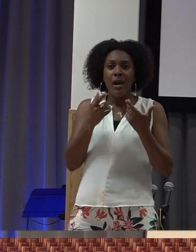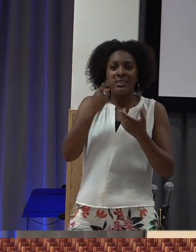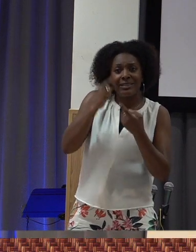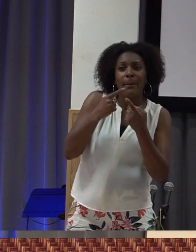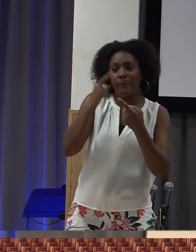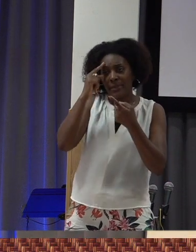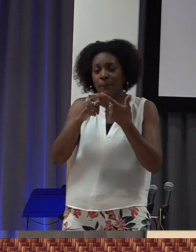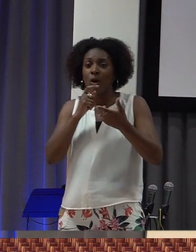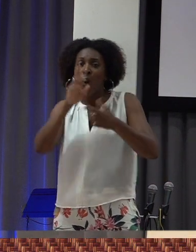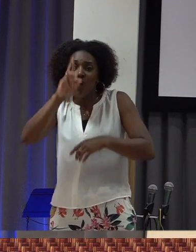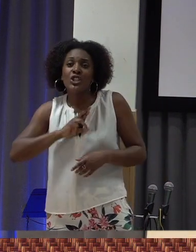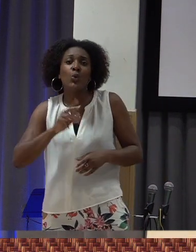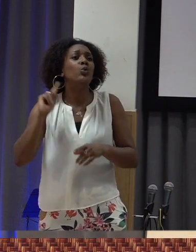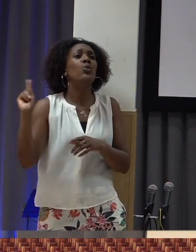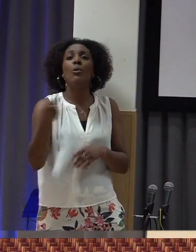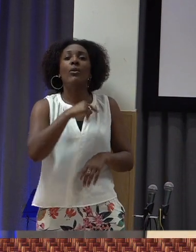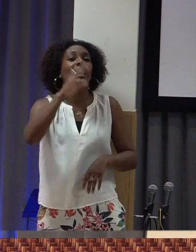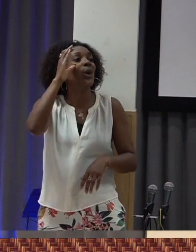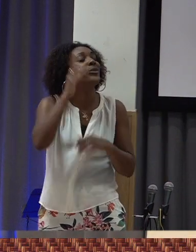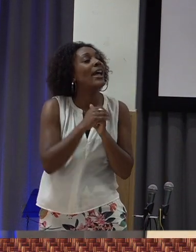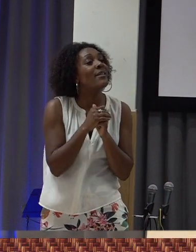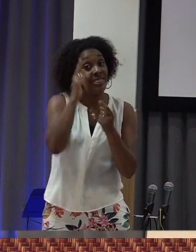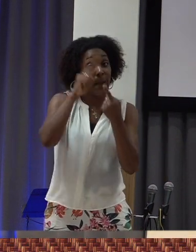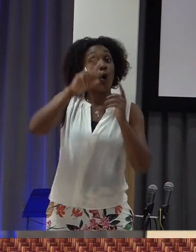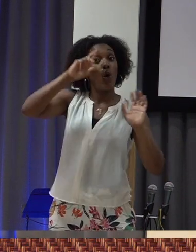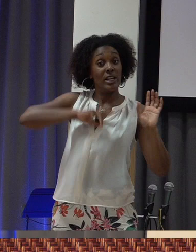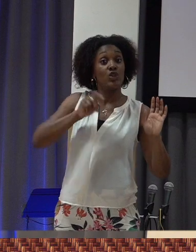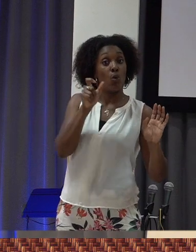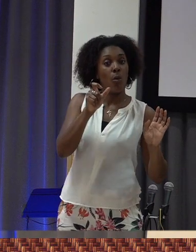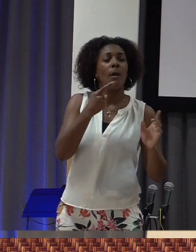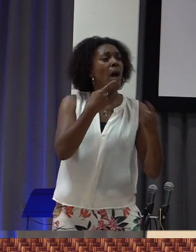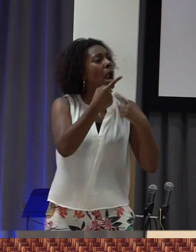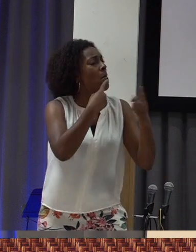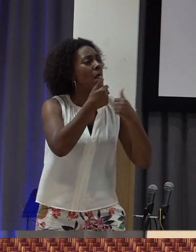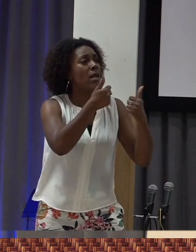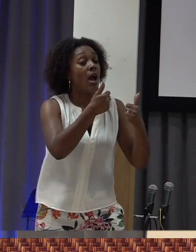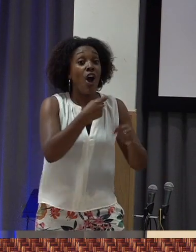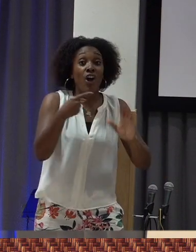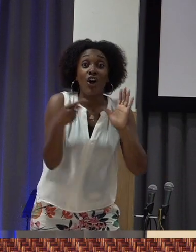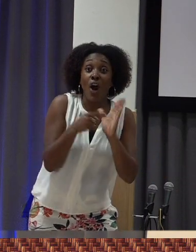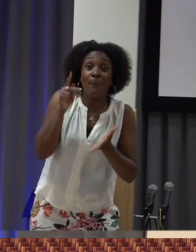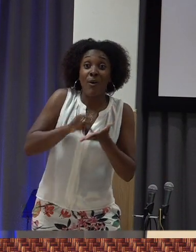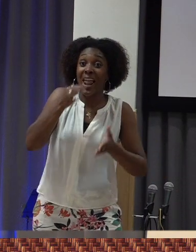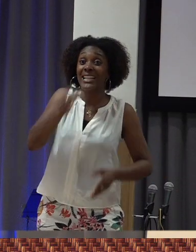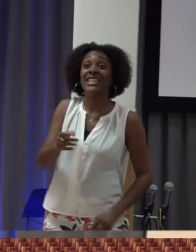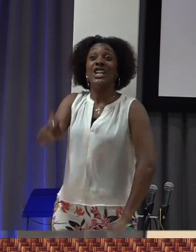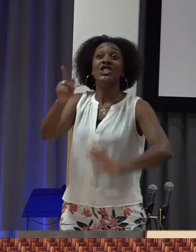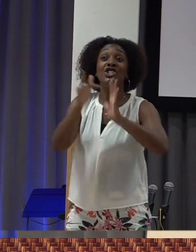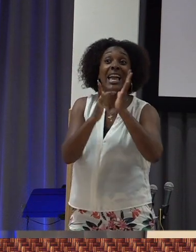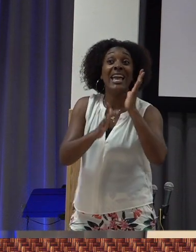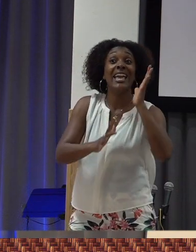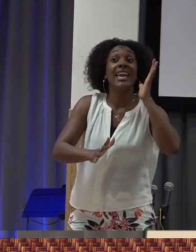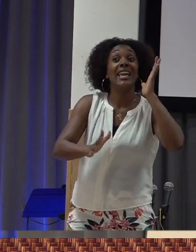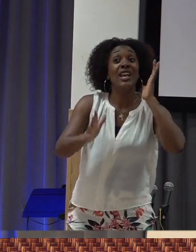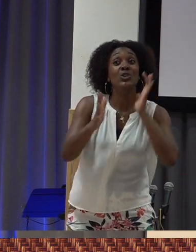religion, tout le monde l'écoutait, enfin tous ceux qui étaient en face de lui l'écoutaient. Et quand il a commencé à annoncer la résurrection de